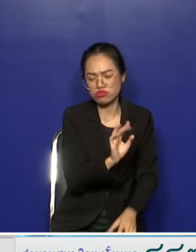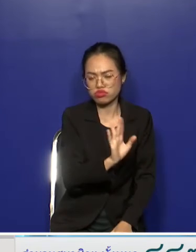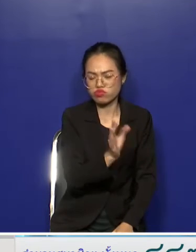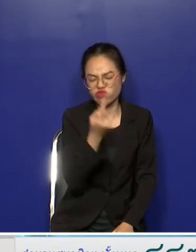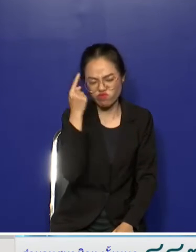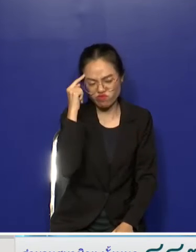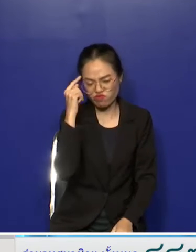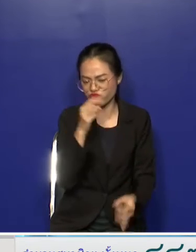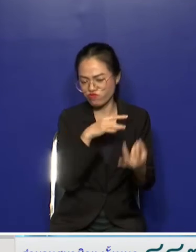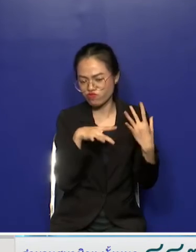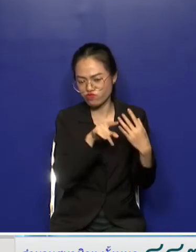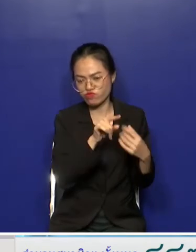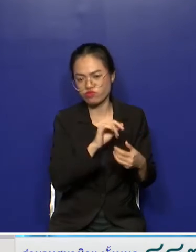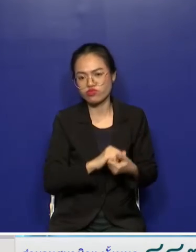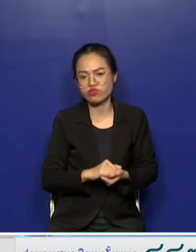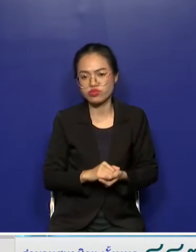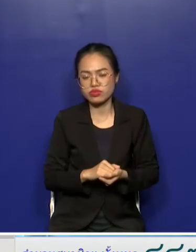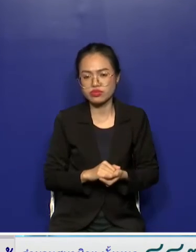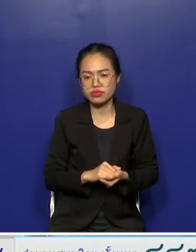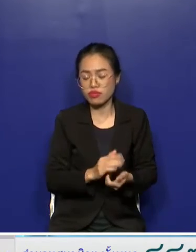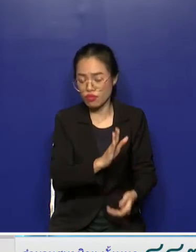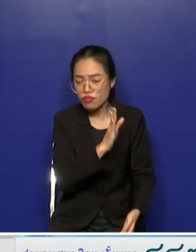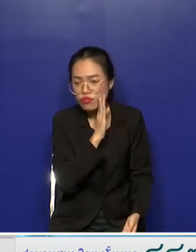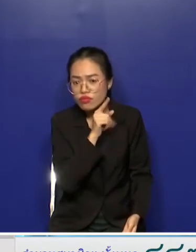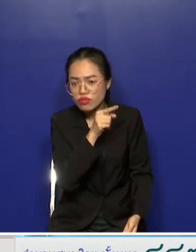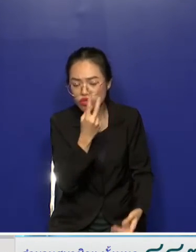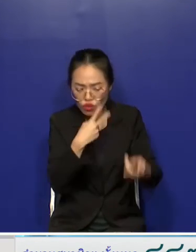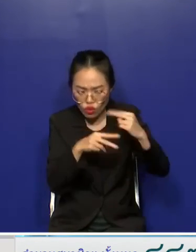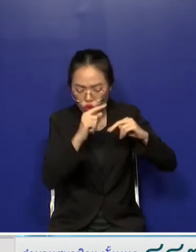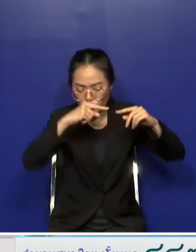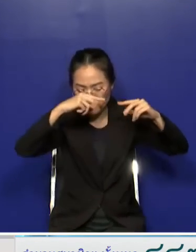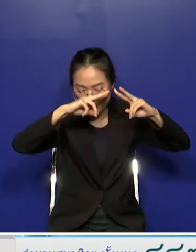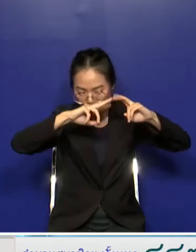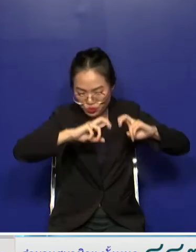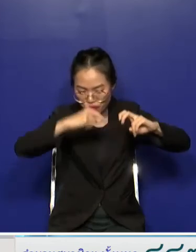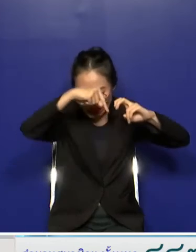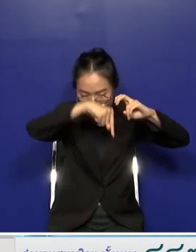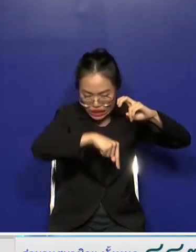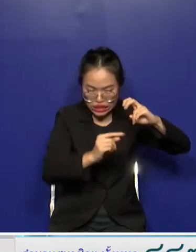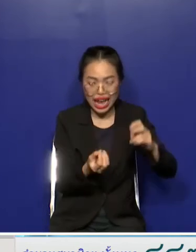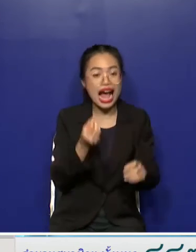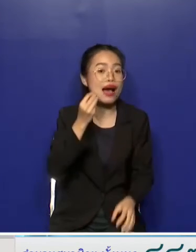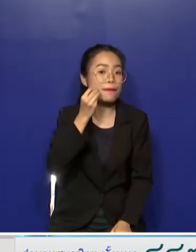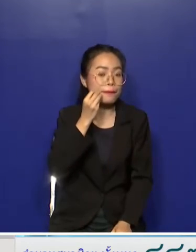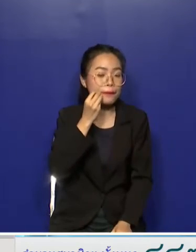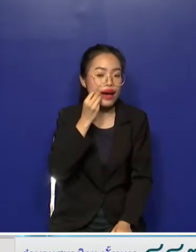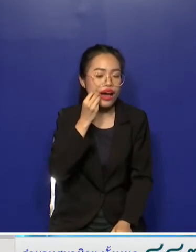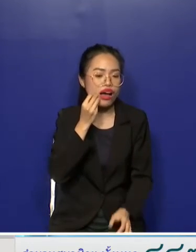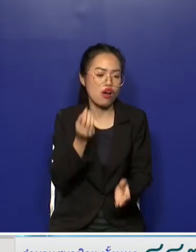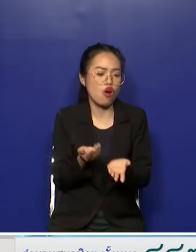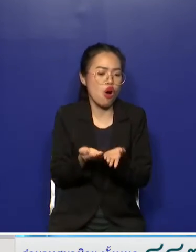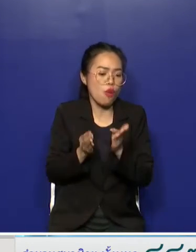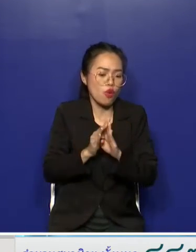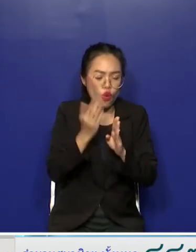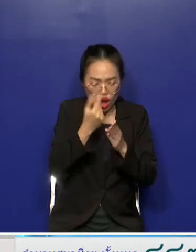รายเดียงสาจนเกินไปนะครับและยิ่งไปกานั้คร tr fait deลงลึกไปเลยนะครับบ้านนี้ ทำไม มีคน อยในğerเบียพูดอา